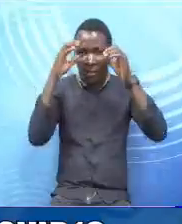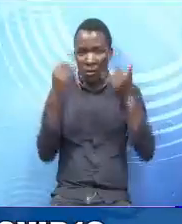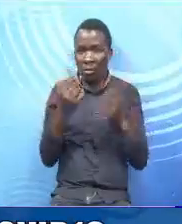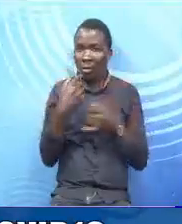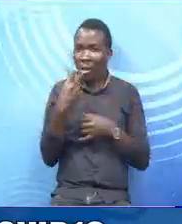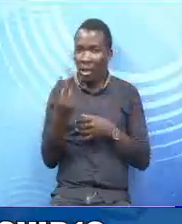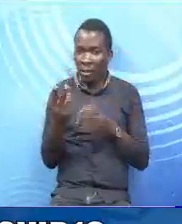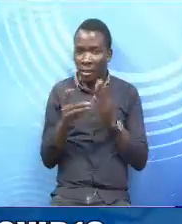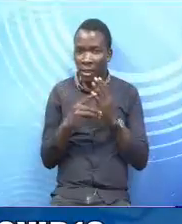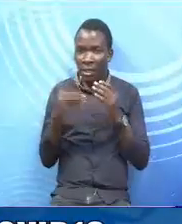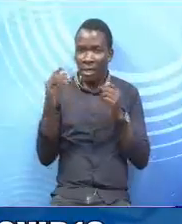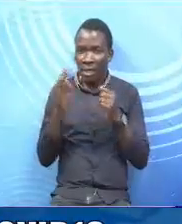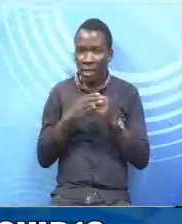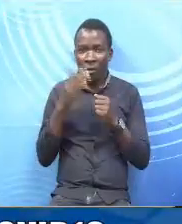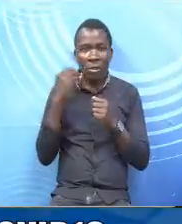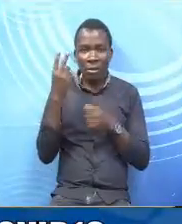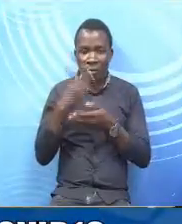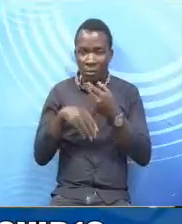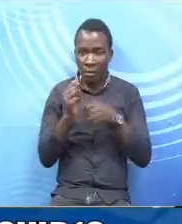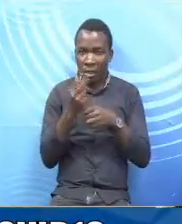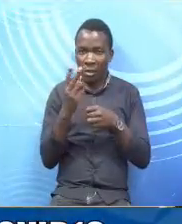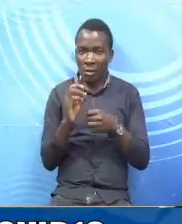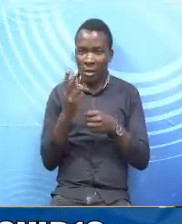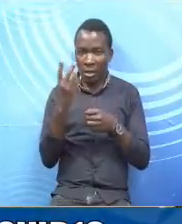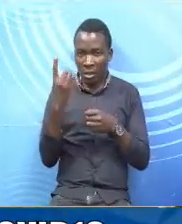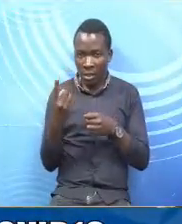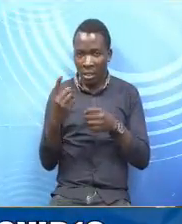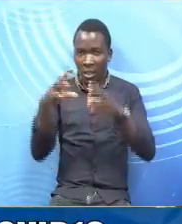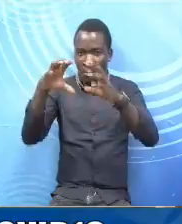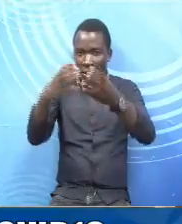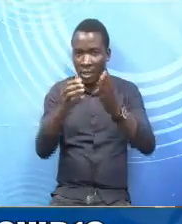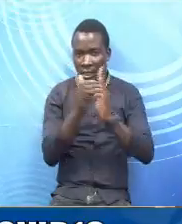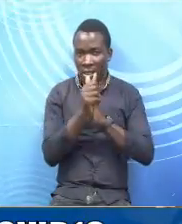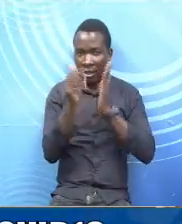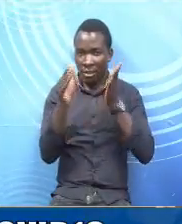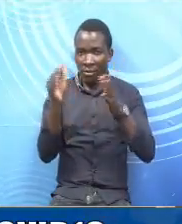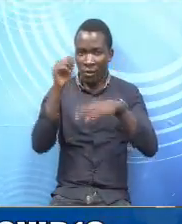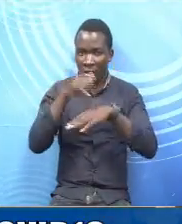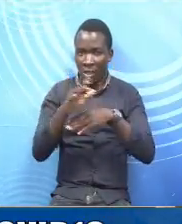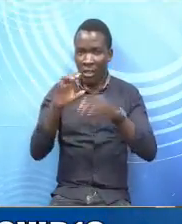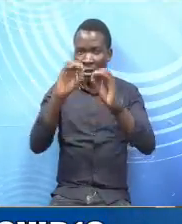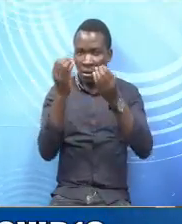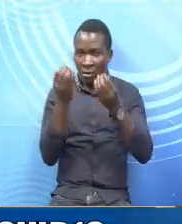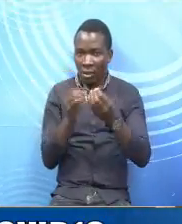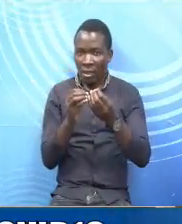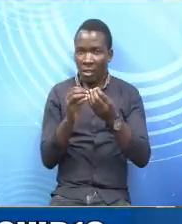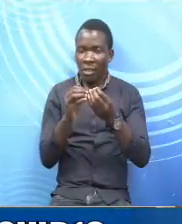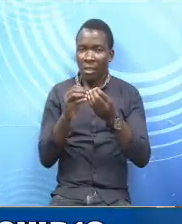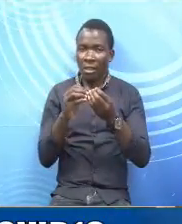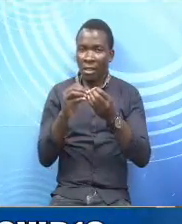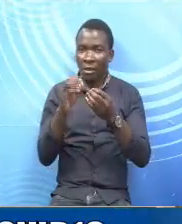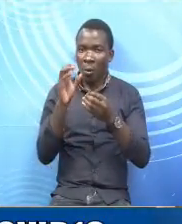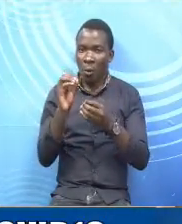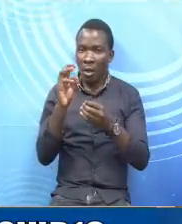9 Gashyantare uyu mwaka 2021 nibwo itsinda ry'impuguke zoherejwe n'ishami ry'umuryango w'abibumbye gita ku buzima